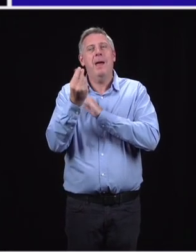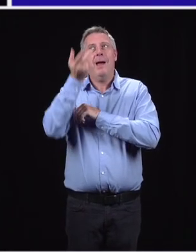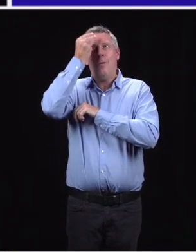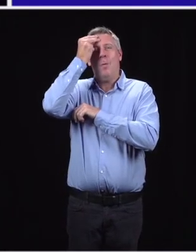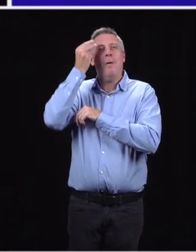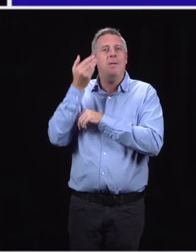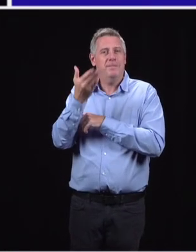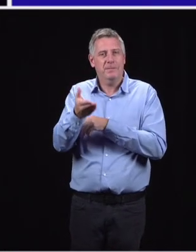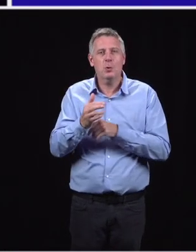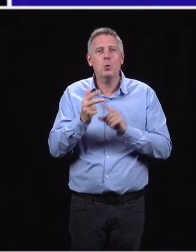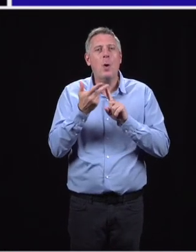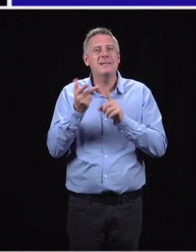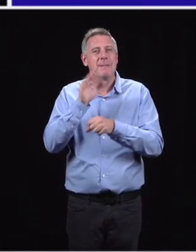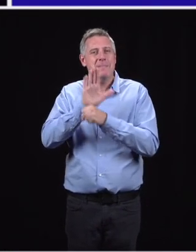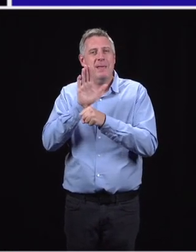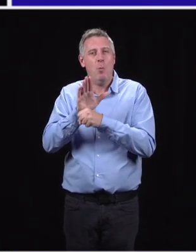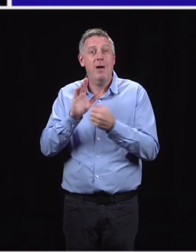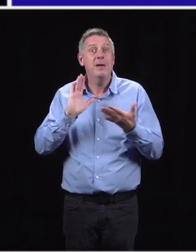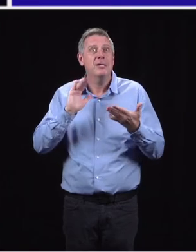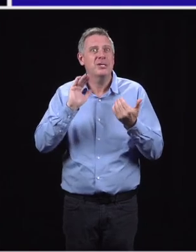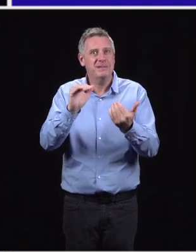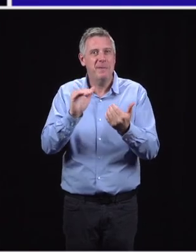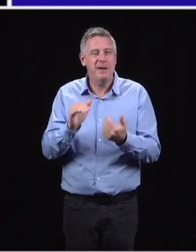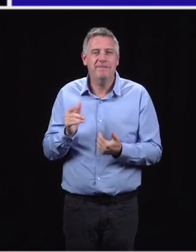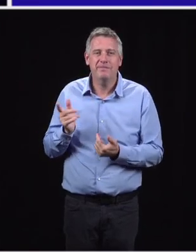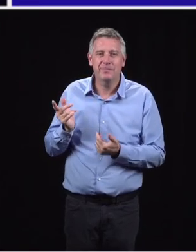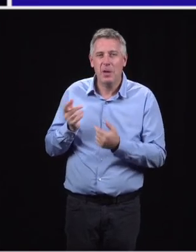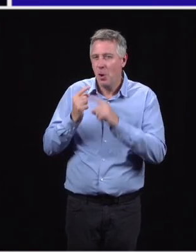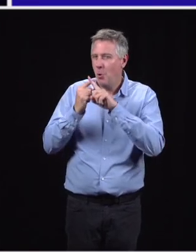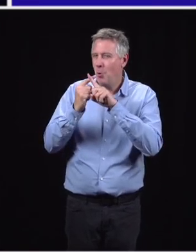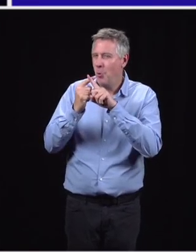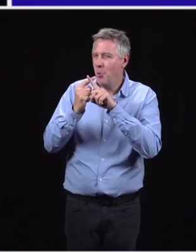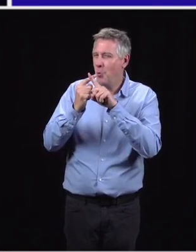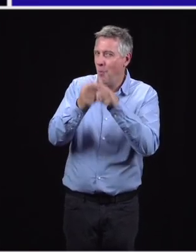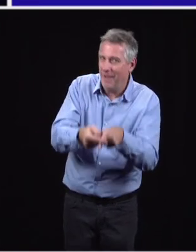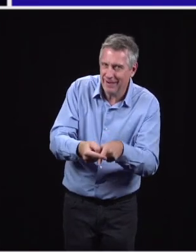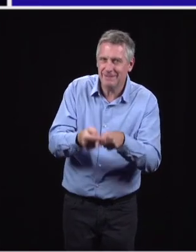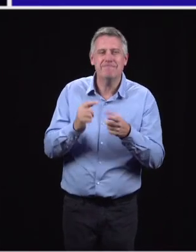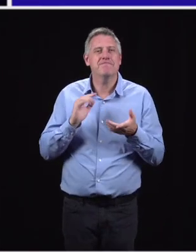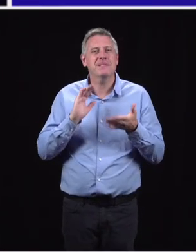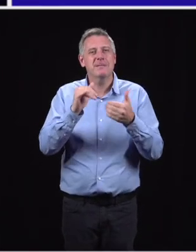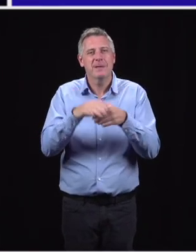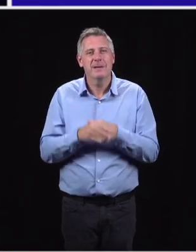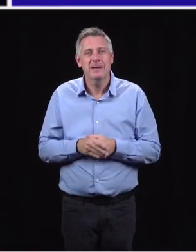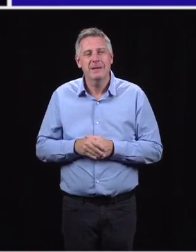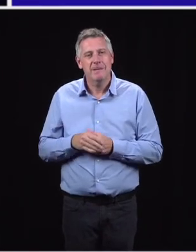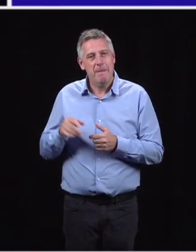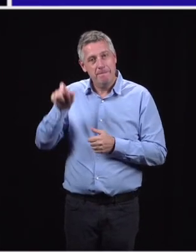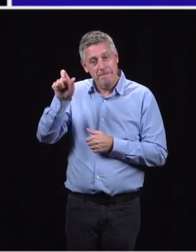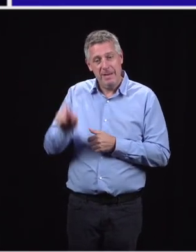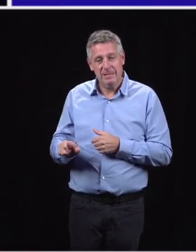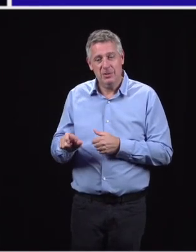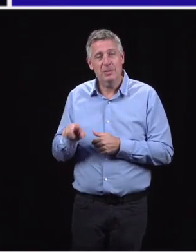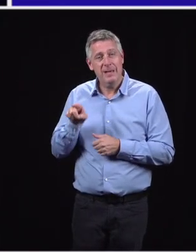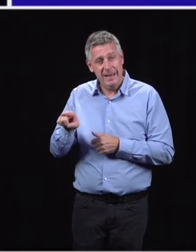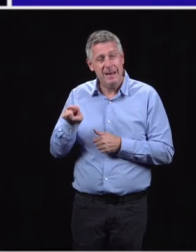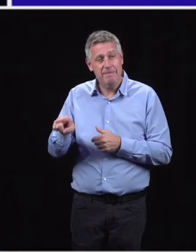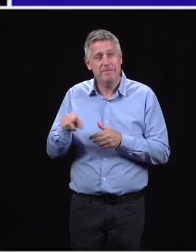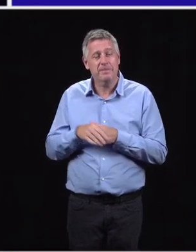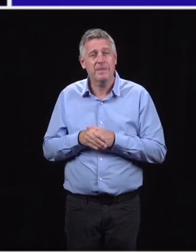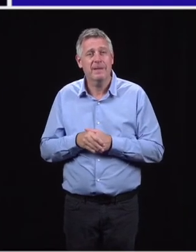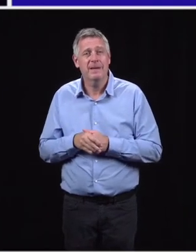nous a rejoint et qui va je l'espère peut-être finir de vous convaincre parce qu'avec Vibia elle a voulu répondre